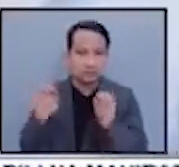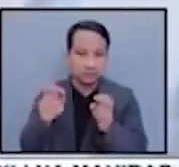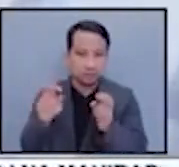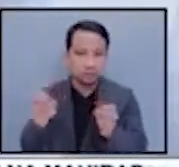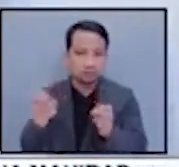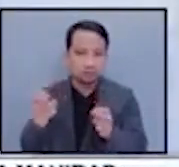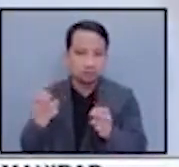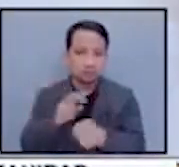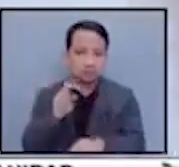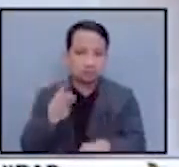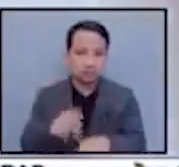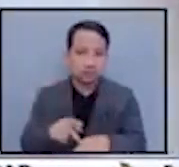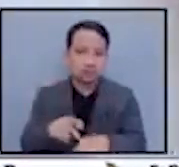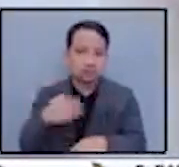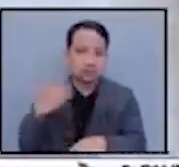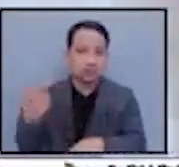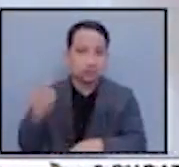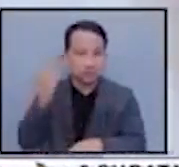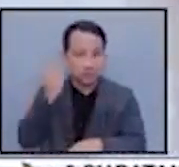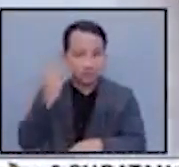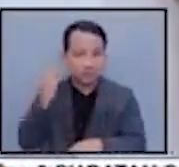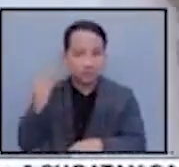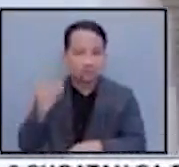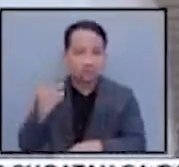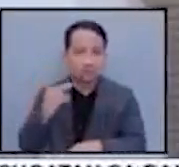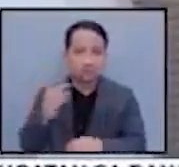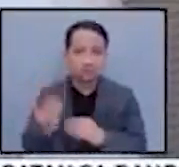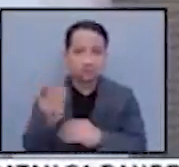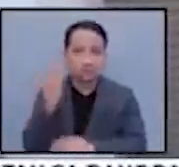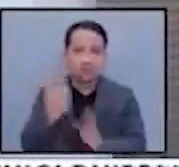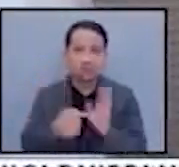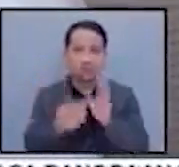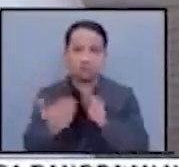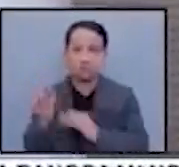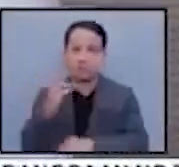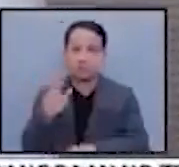Daniel Manalastas para sa Morning Show ng Bayan, Rise and Shine Pilipinas.